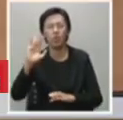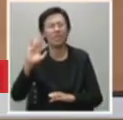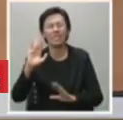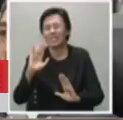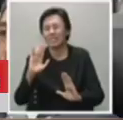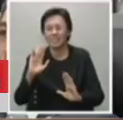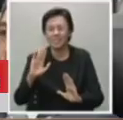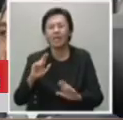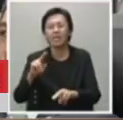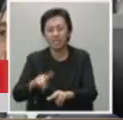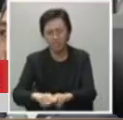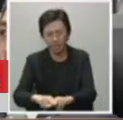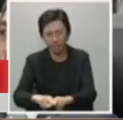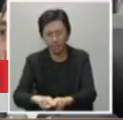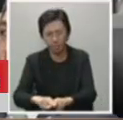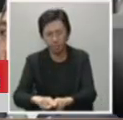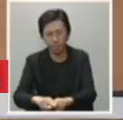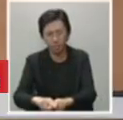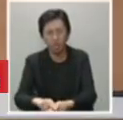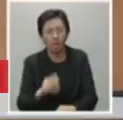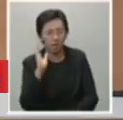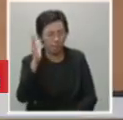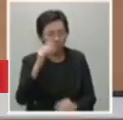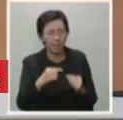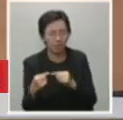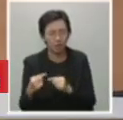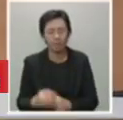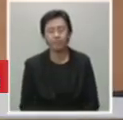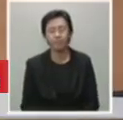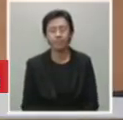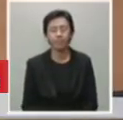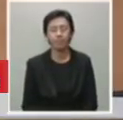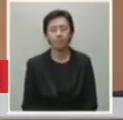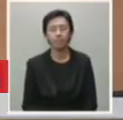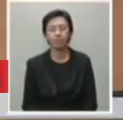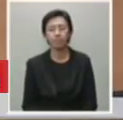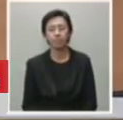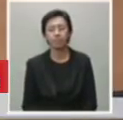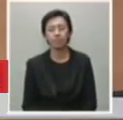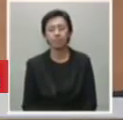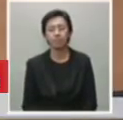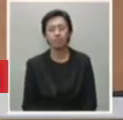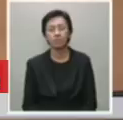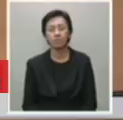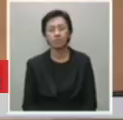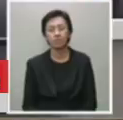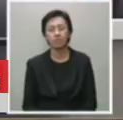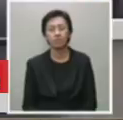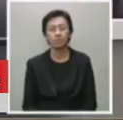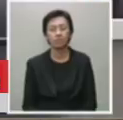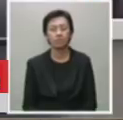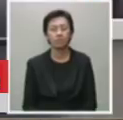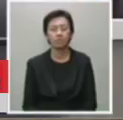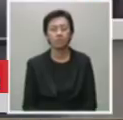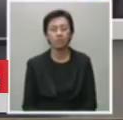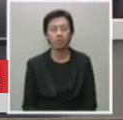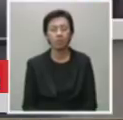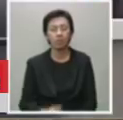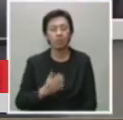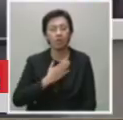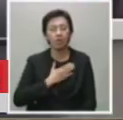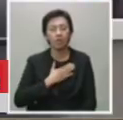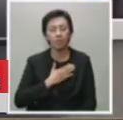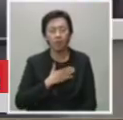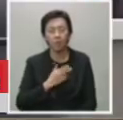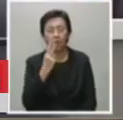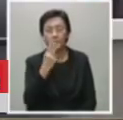ครับผมเชิญท่านจิรยุทธ์อภิปราย ครับผมใช้สิทธิ์ประท้วง ท่านประธานครับผมขออนุญาตตั้งประเด็นให้กับคนที่ชม